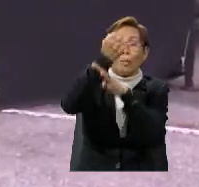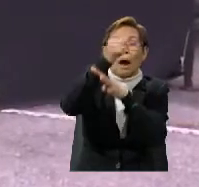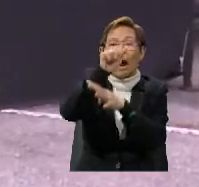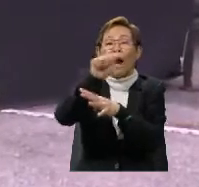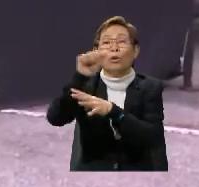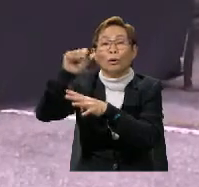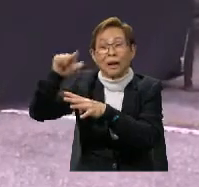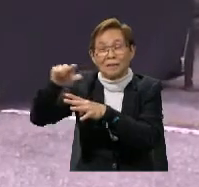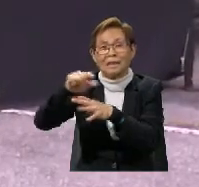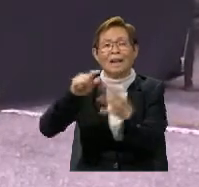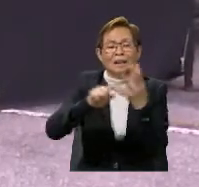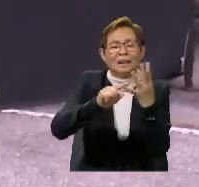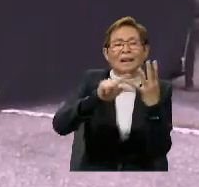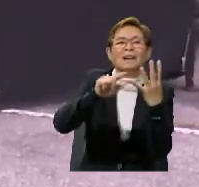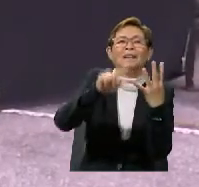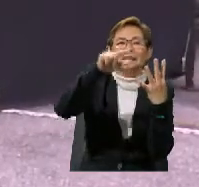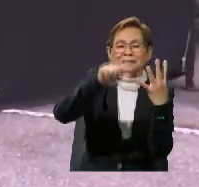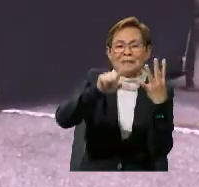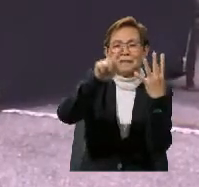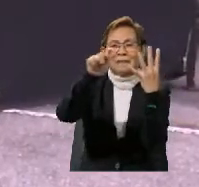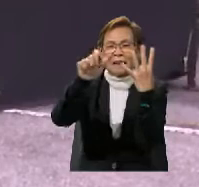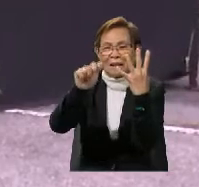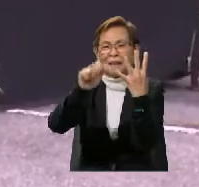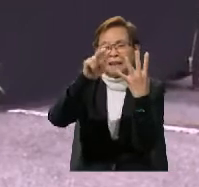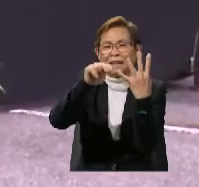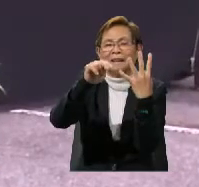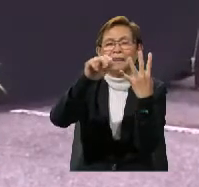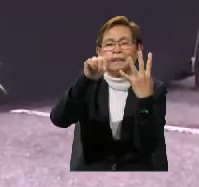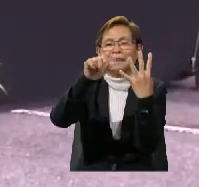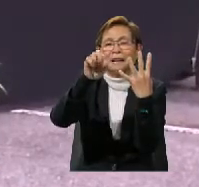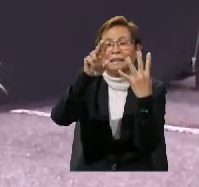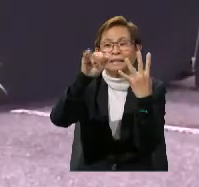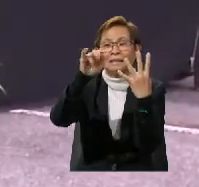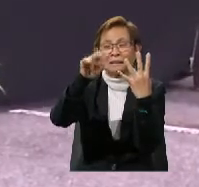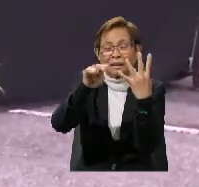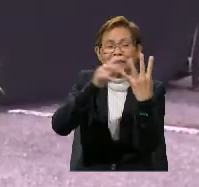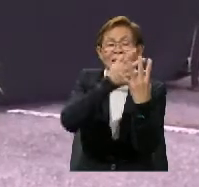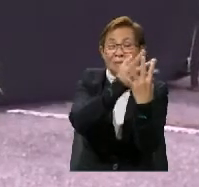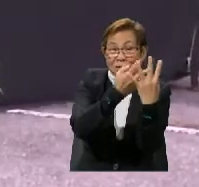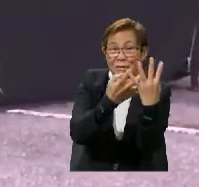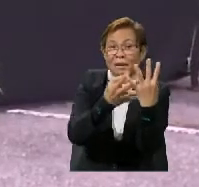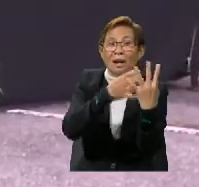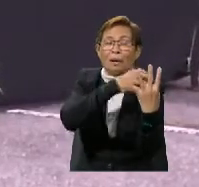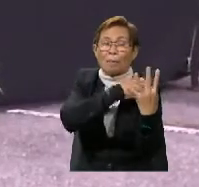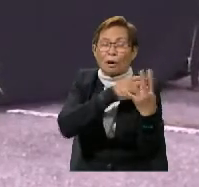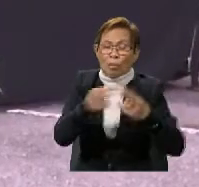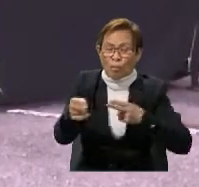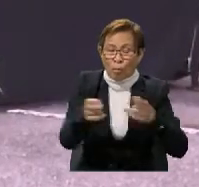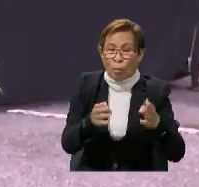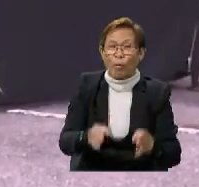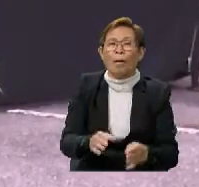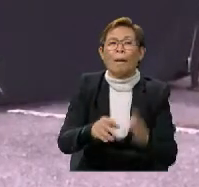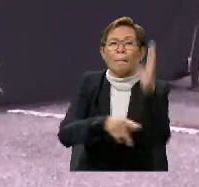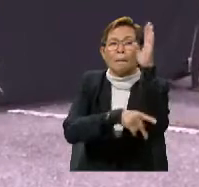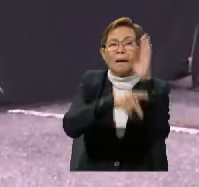ini, dan juga calon Gerakan Tanah Air Muhammad Nazrik Abdul Rahman. Seperti yang dikatakan pegawai Pengurus Parlimen Alur